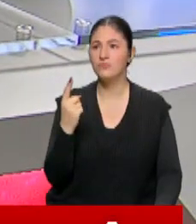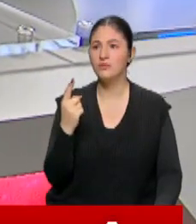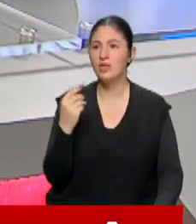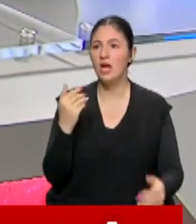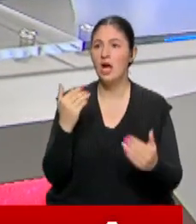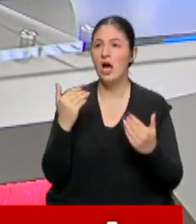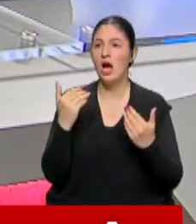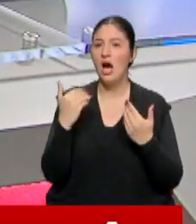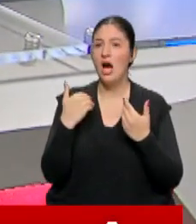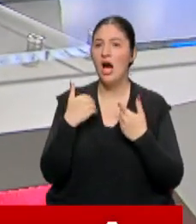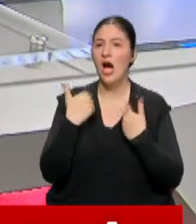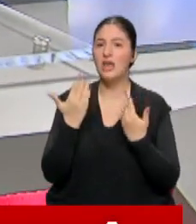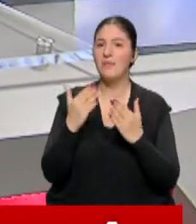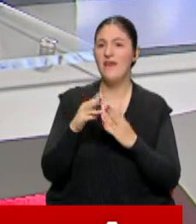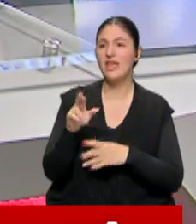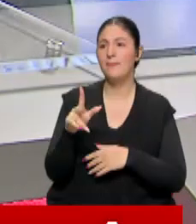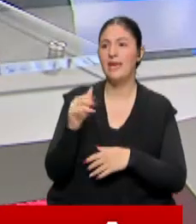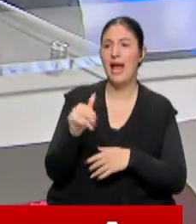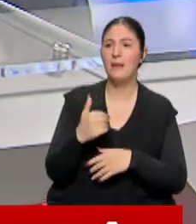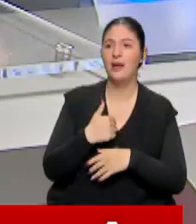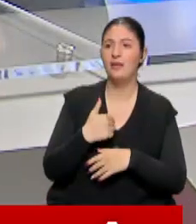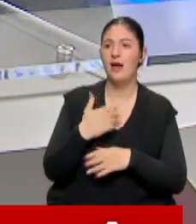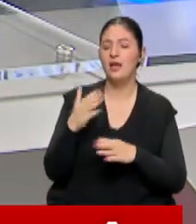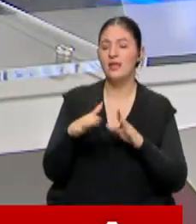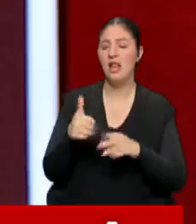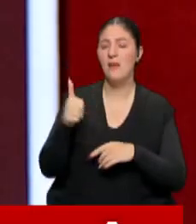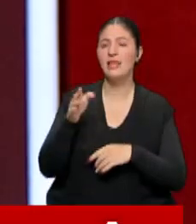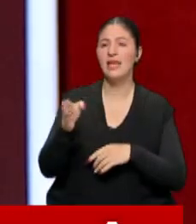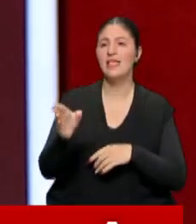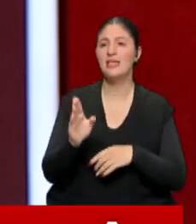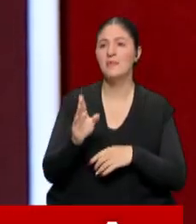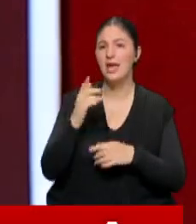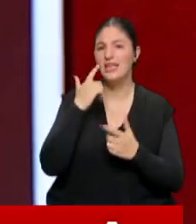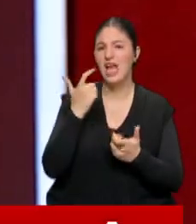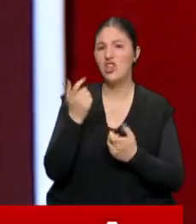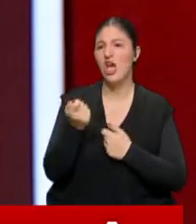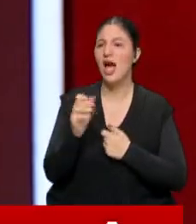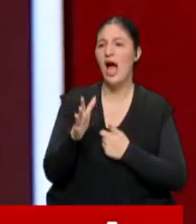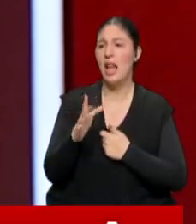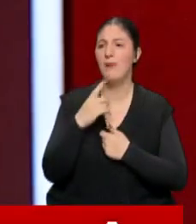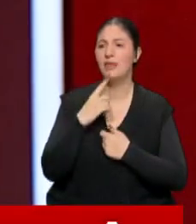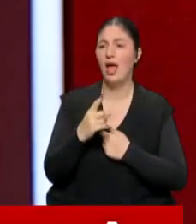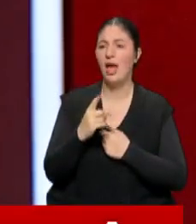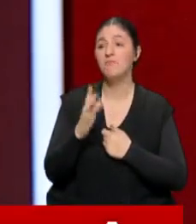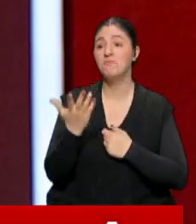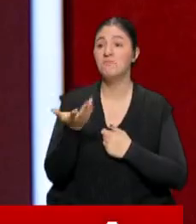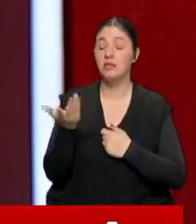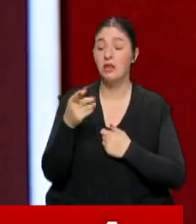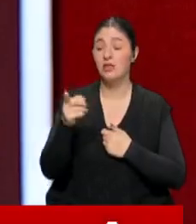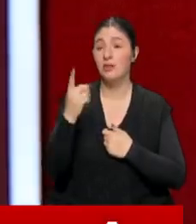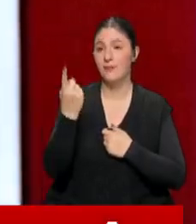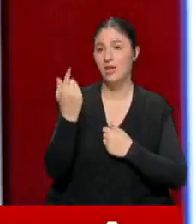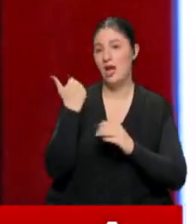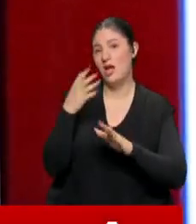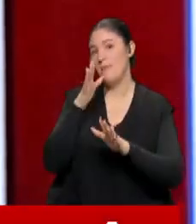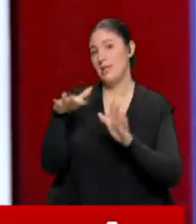Hakime falan gibi bir yer gibi geldi yani eee Adalet Bakanlığı'na gitmek Dikkat çeker falan diye galiba Eee Mesela sana bir